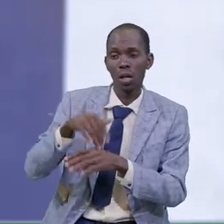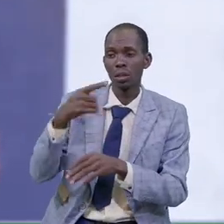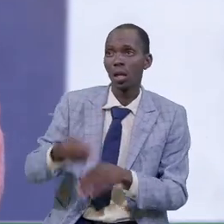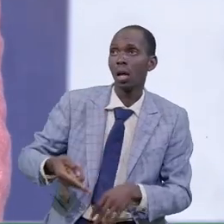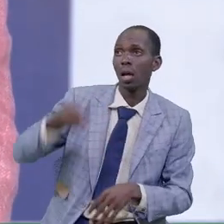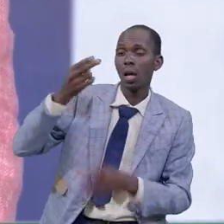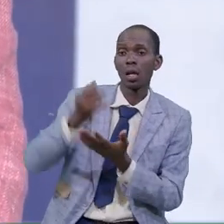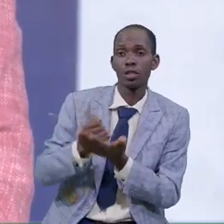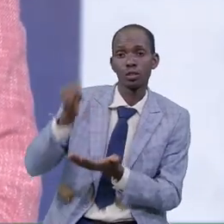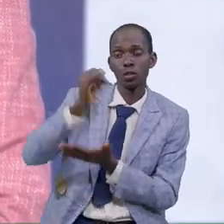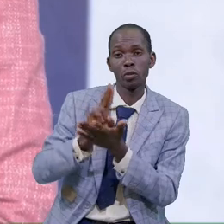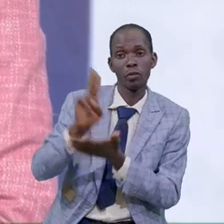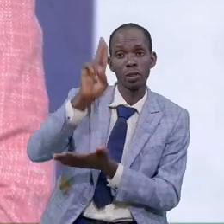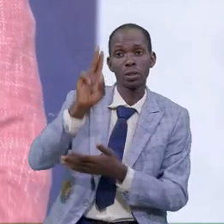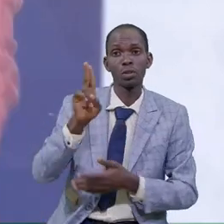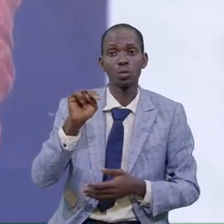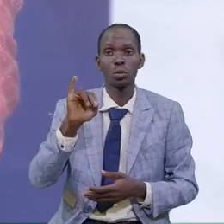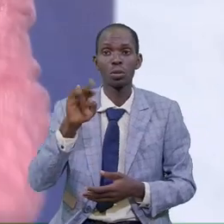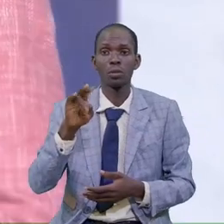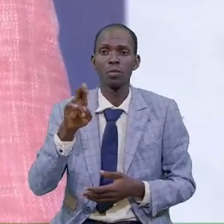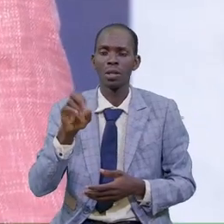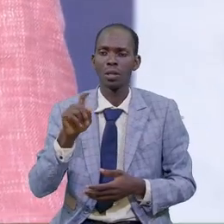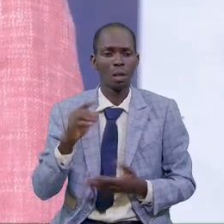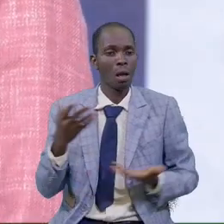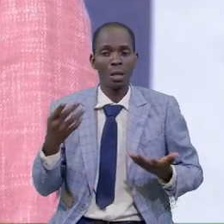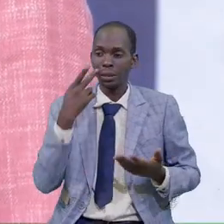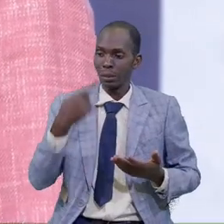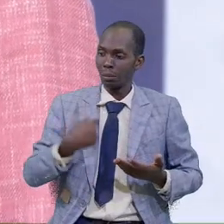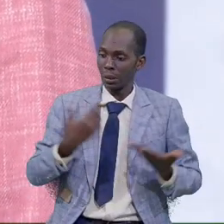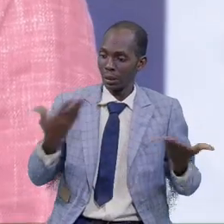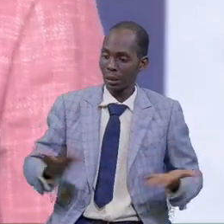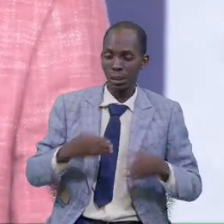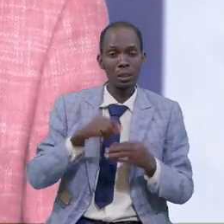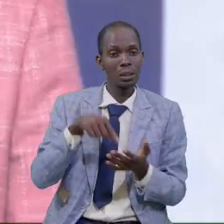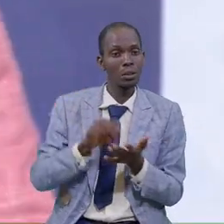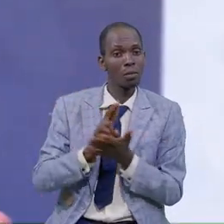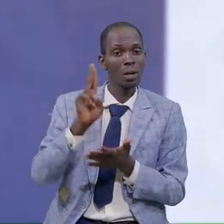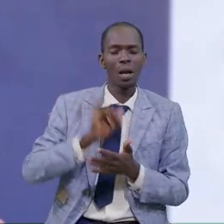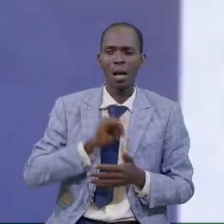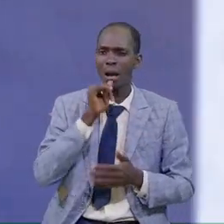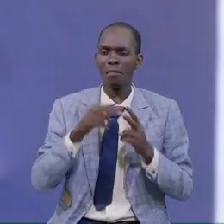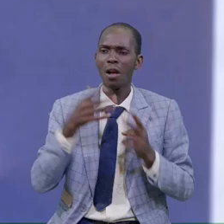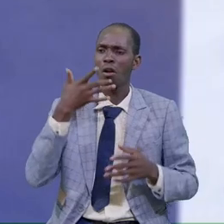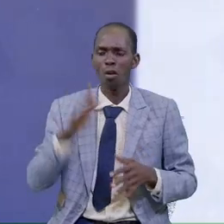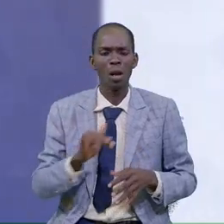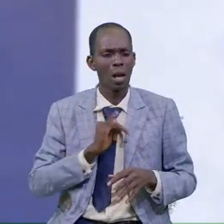Et tu arrives à finir et tu dis, ah, est-ce que je ne suis pas chanceux? Ces gens-là, ils n'ont même pas encore fini le